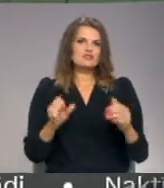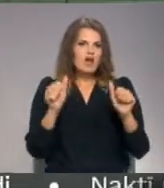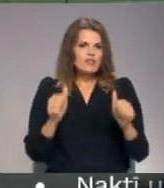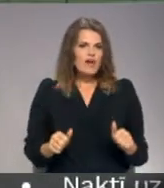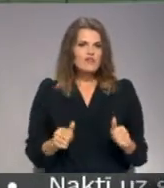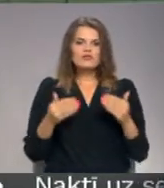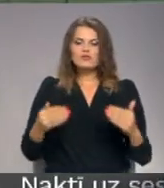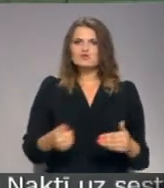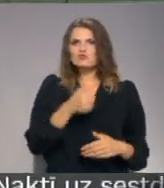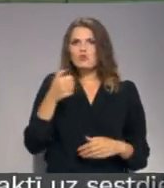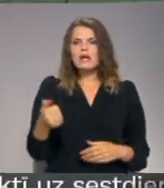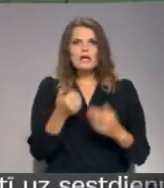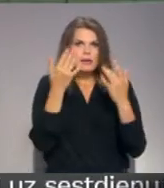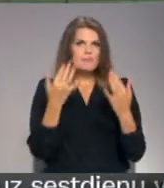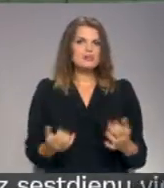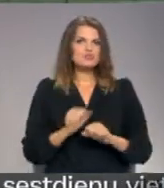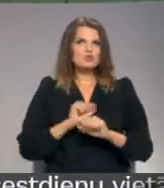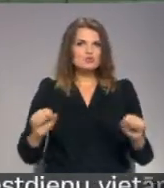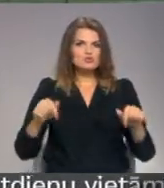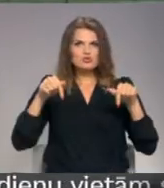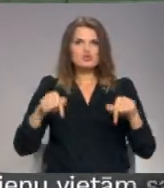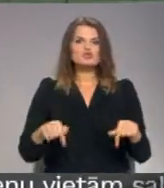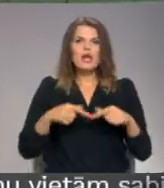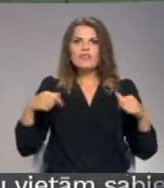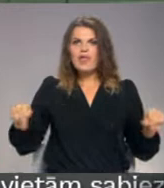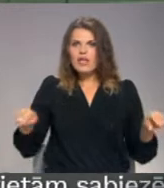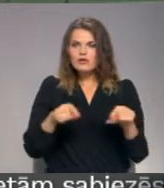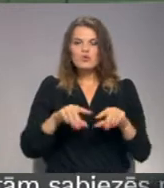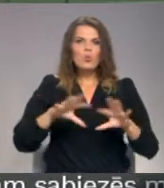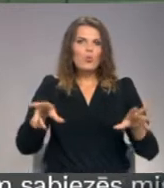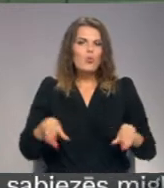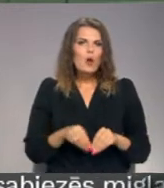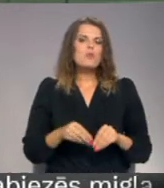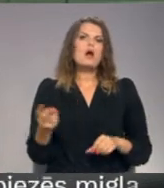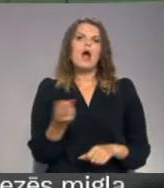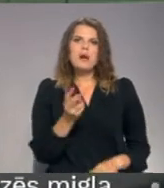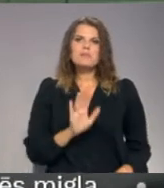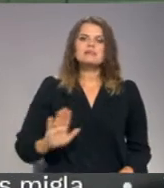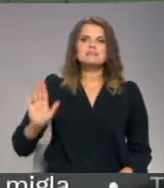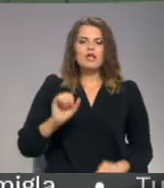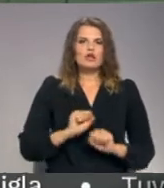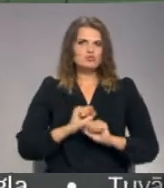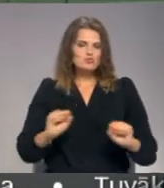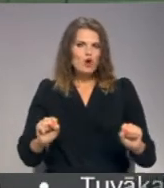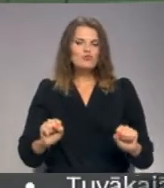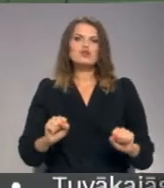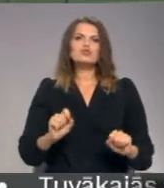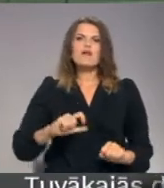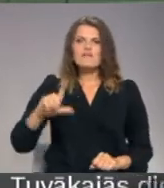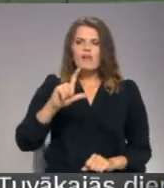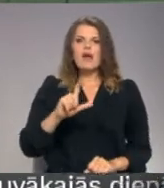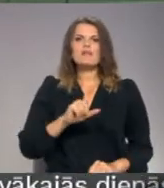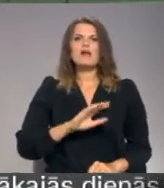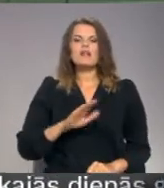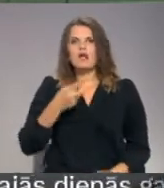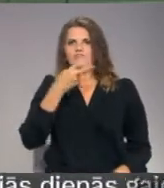Šogad pasākuma drošība šeit Aglonas bazilikas teritorijā kopumā abās dienās nodrošinās vairāk kā